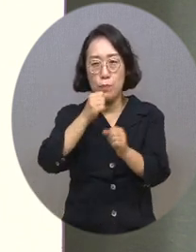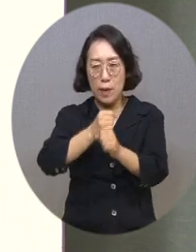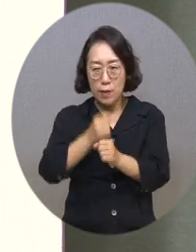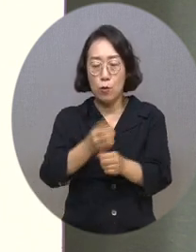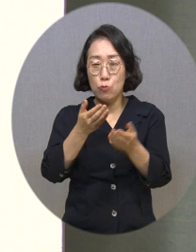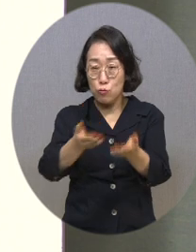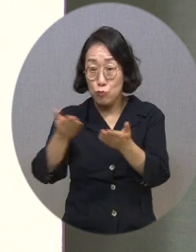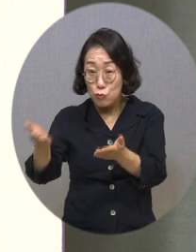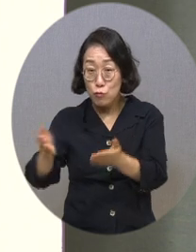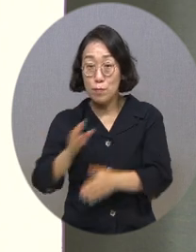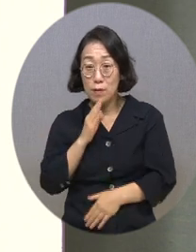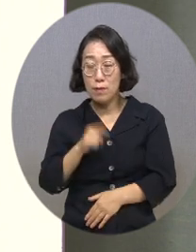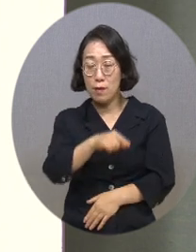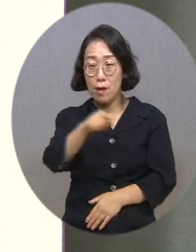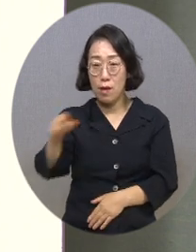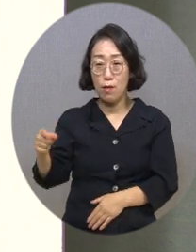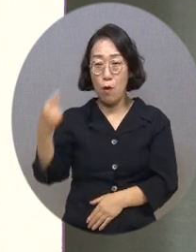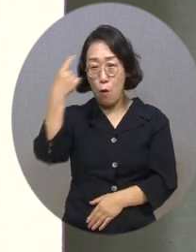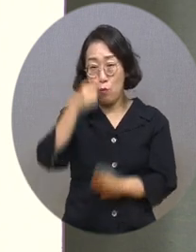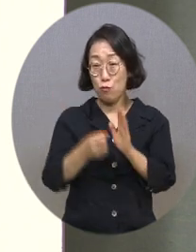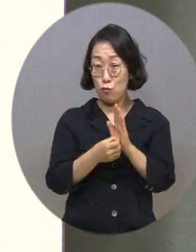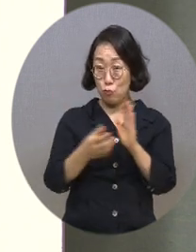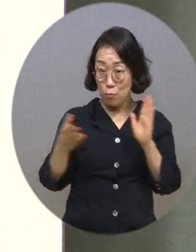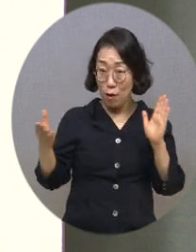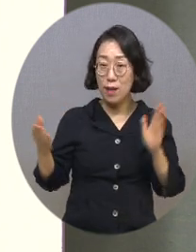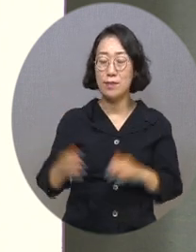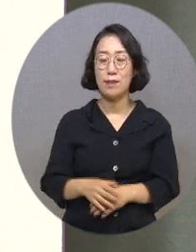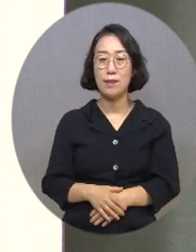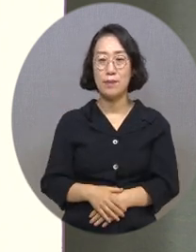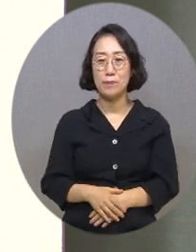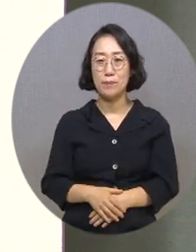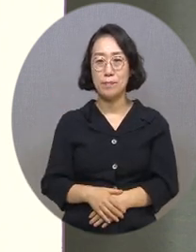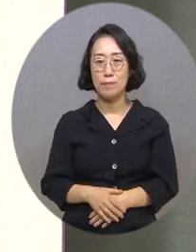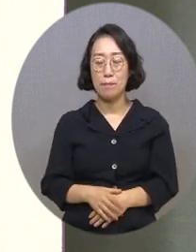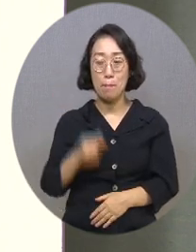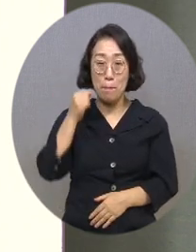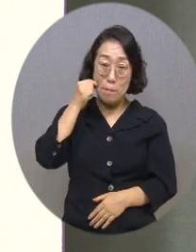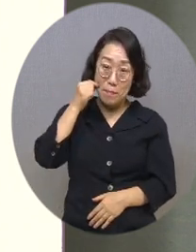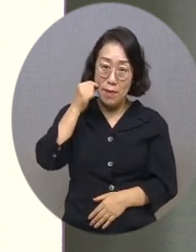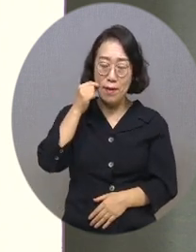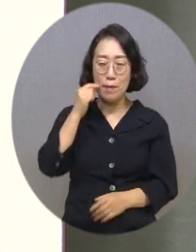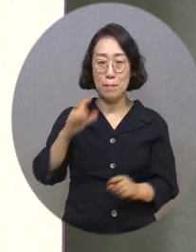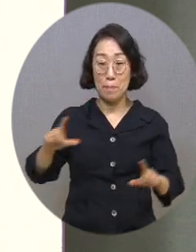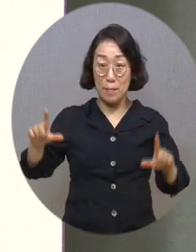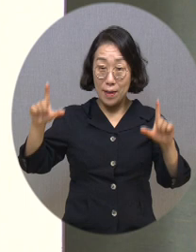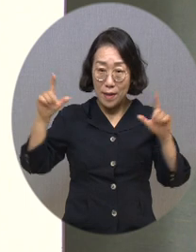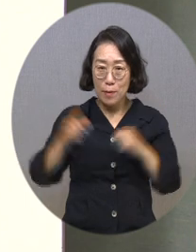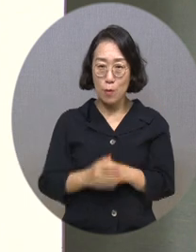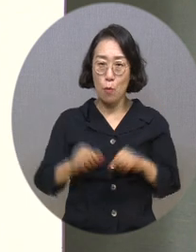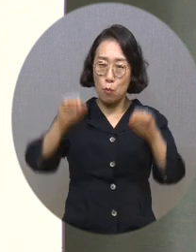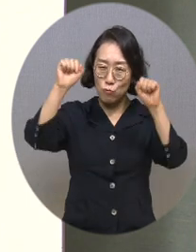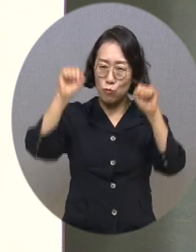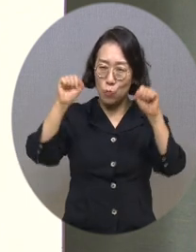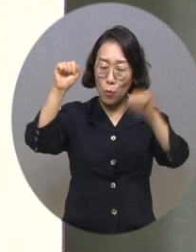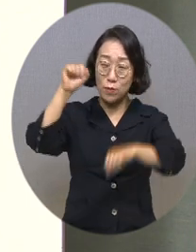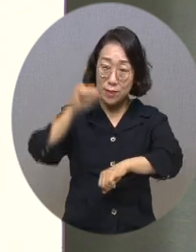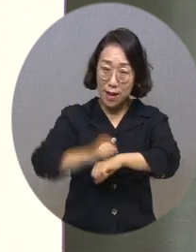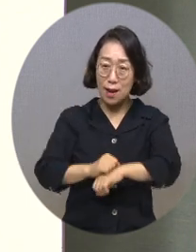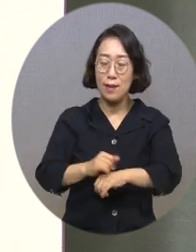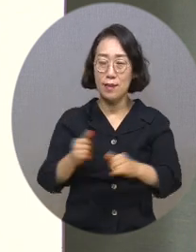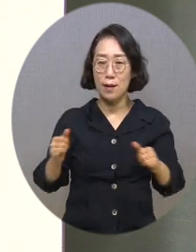주로 유명인사들 무슨 스타라든가 또는 스포츠맨이라든가